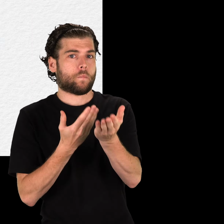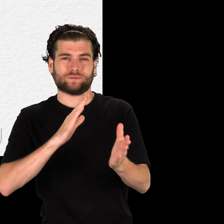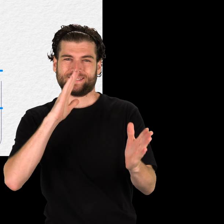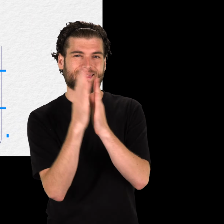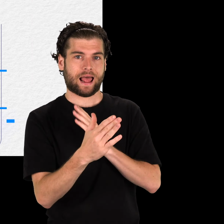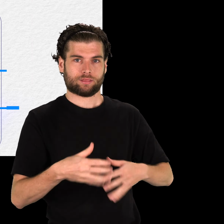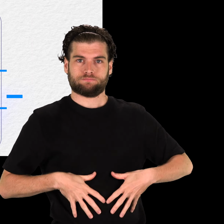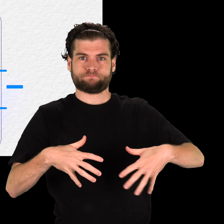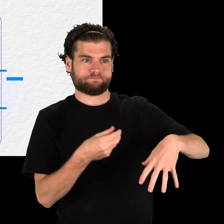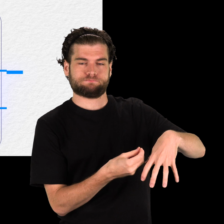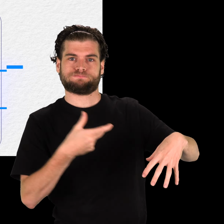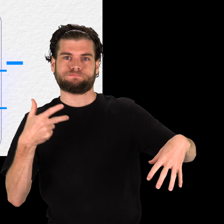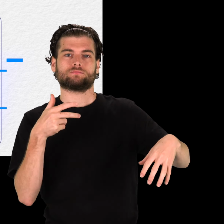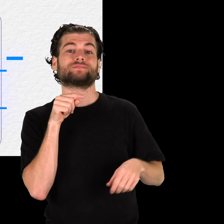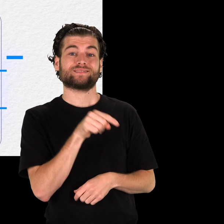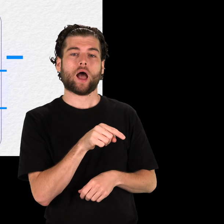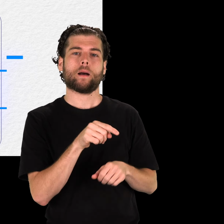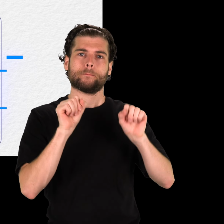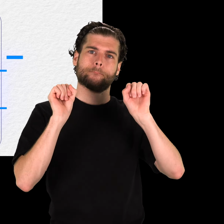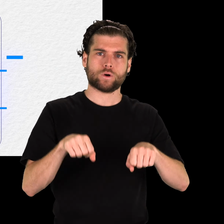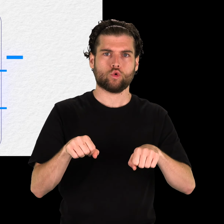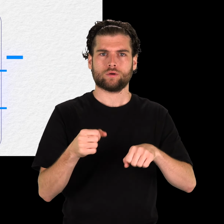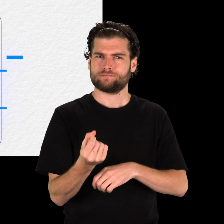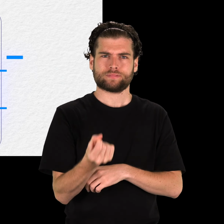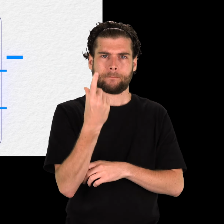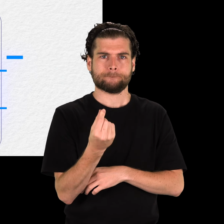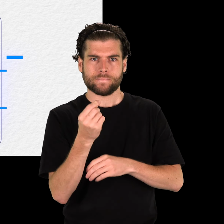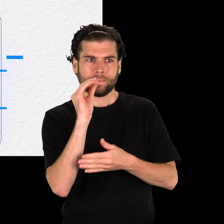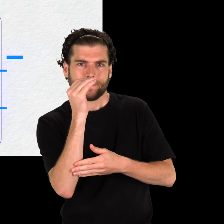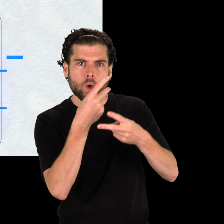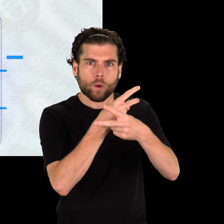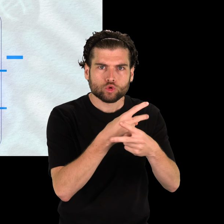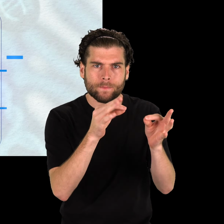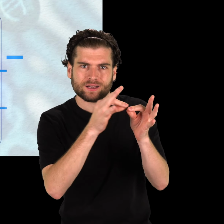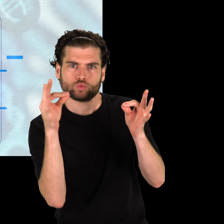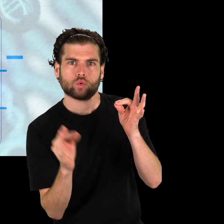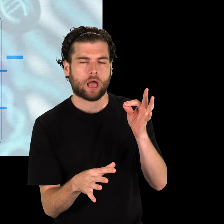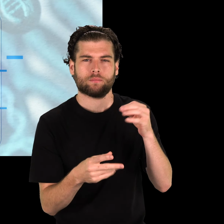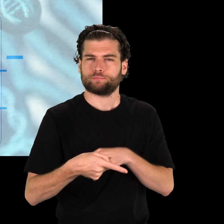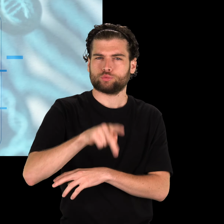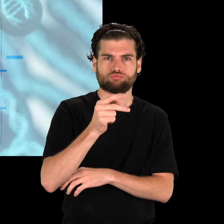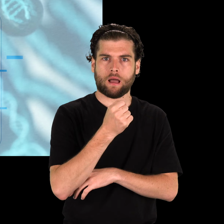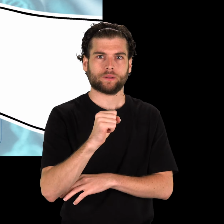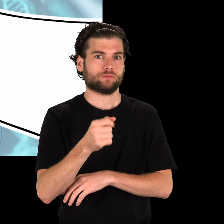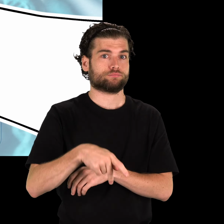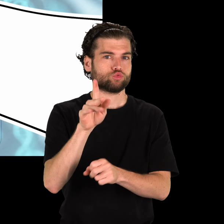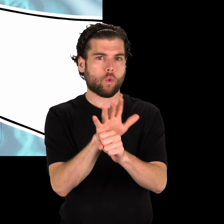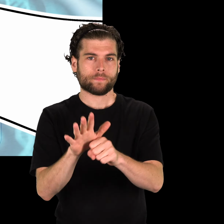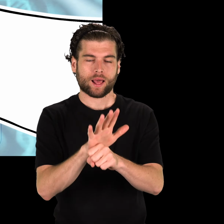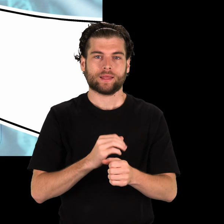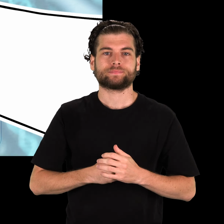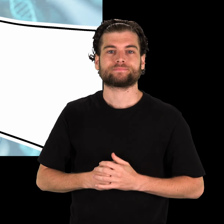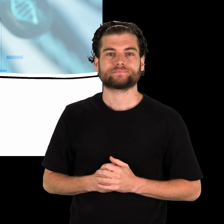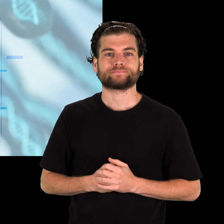risque obtenu par le premier test est plus élevé que 1 sur 50. Cela permettra d'avoir un résultat plus rapide